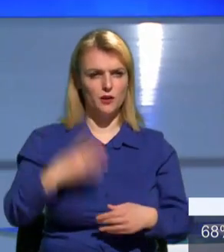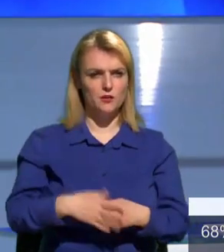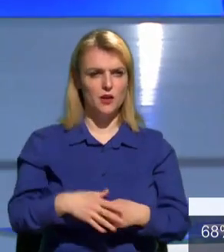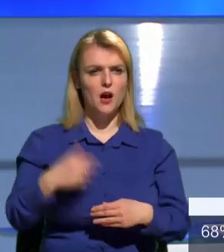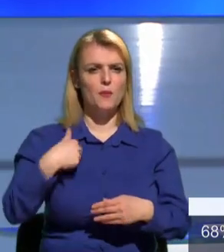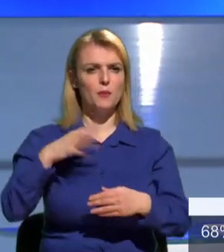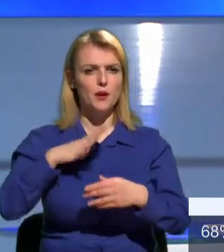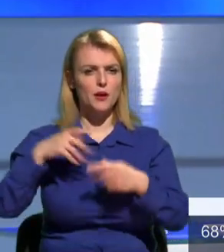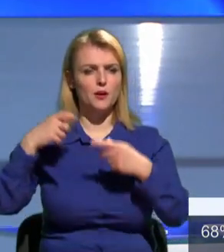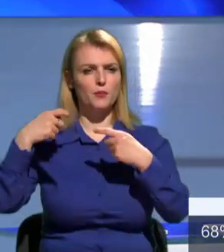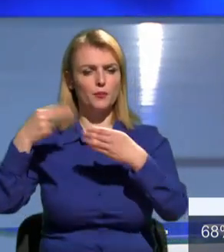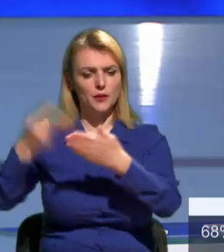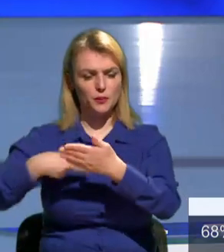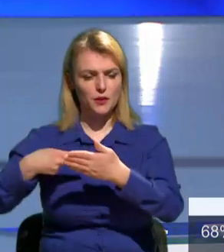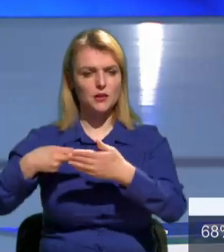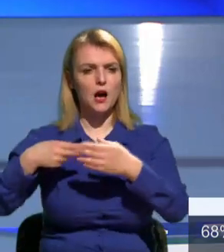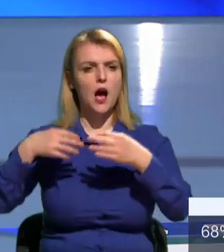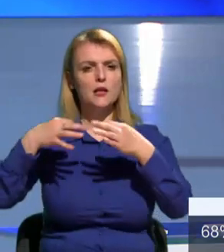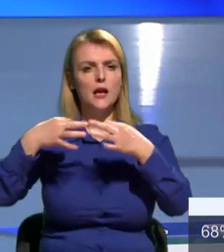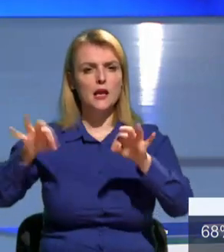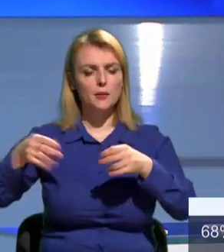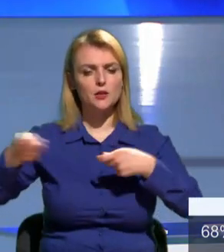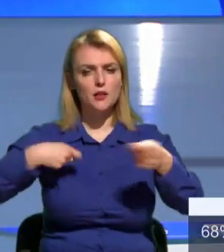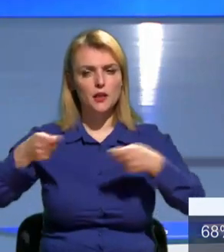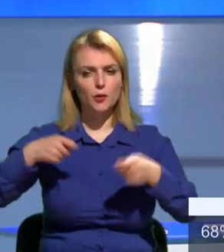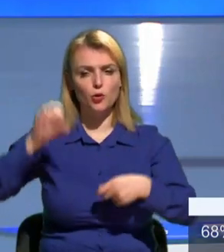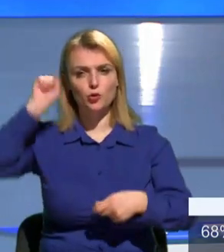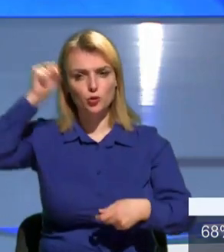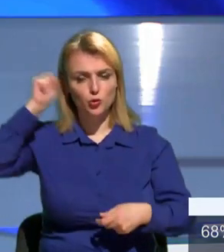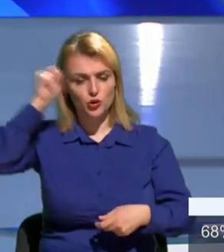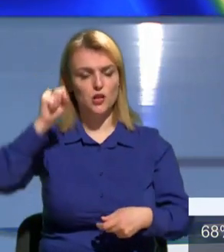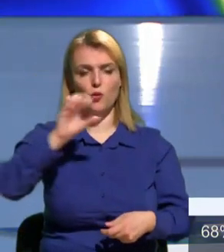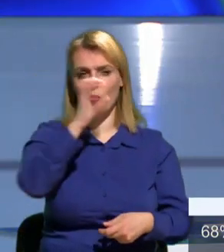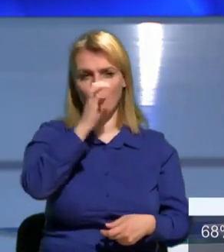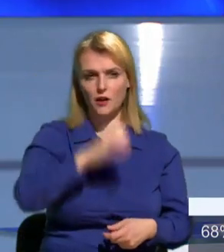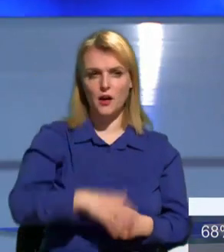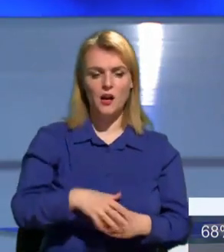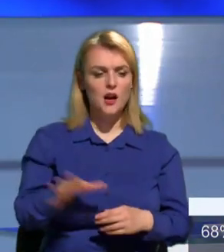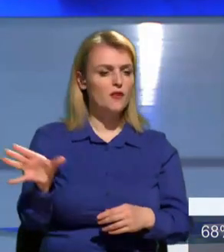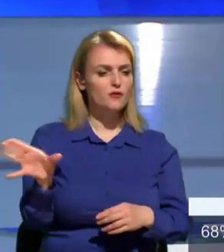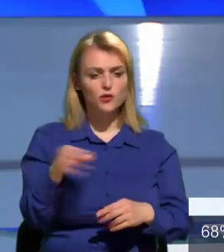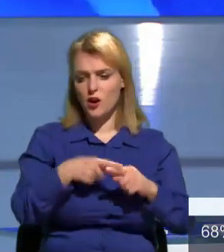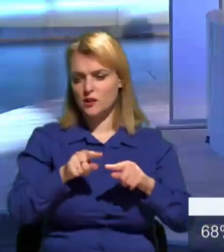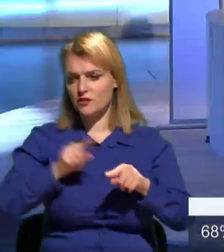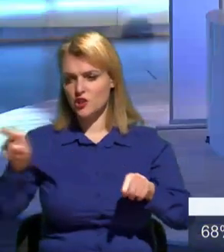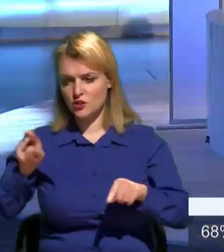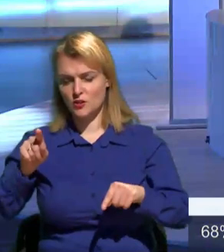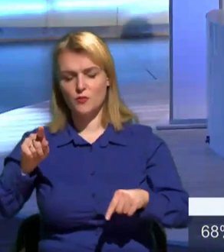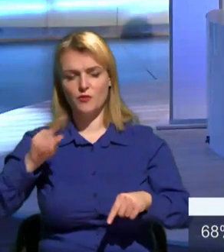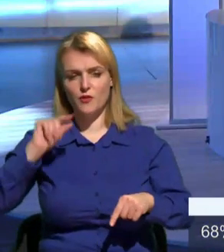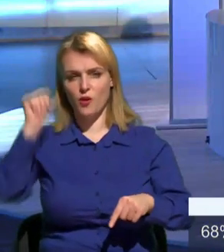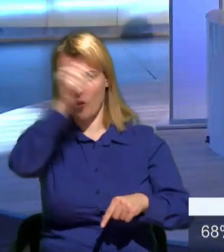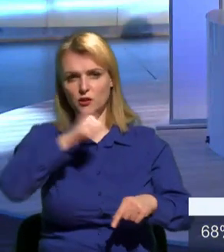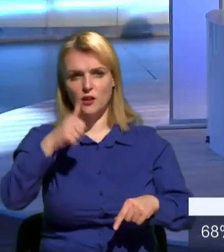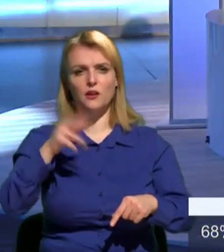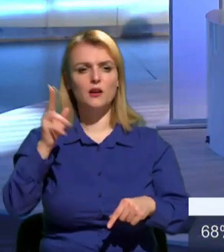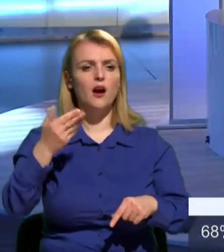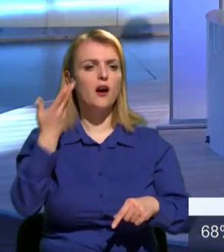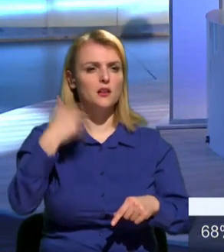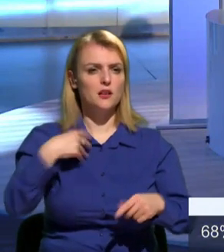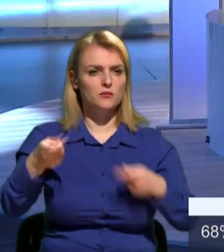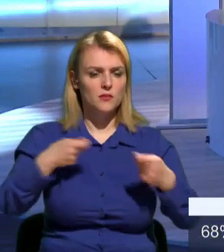cu Turcia. Am semnat parteneriat strategic cu Ungaria, toate acestea doar parcursul ultimului an. În anul viitor trebuie să semnăm acord de liber schimb